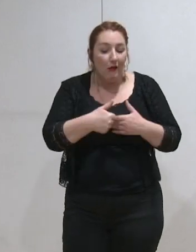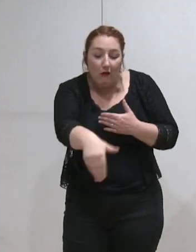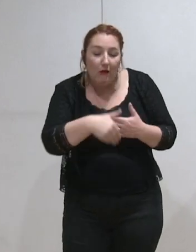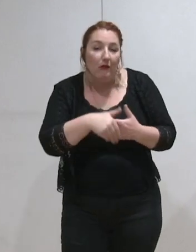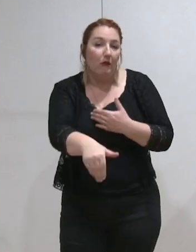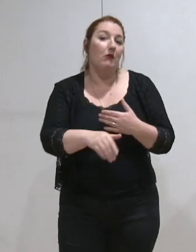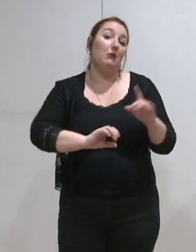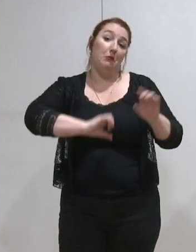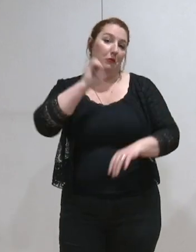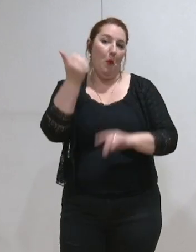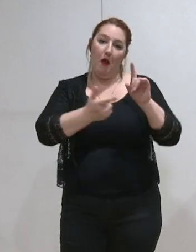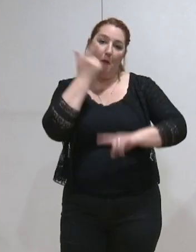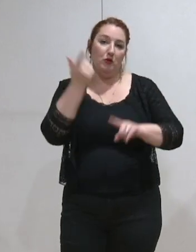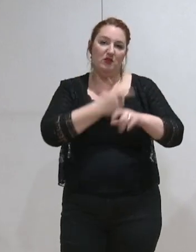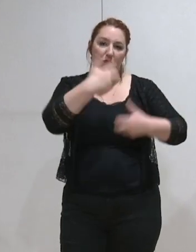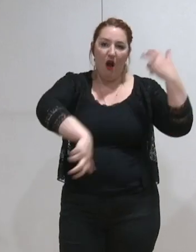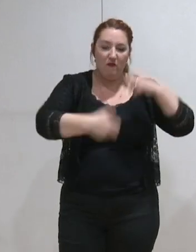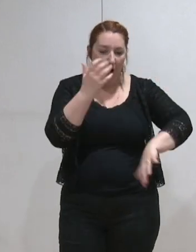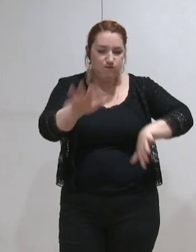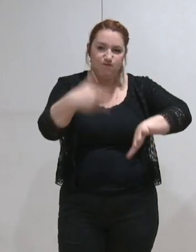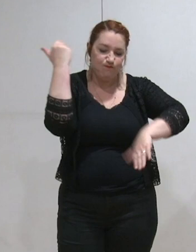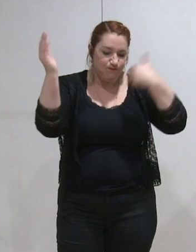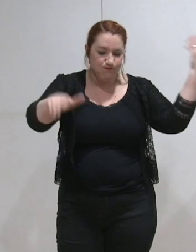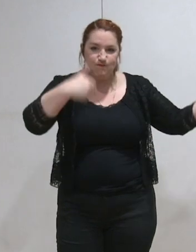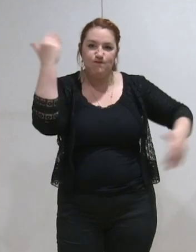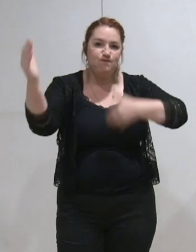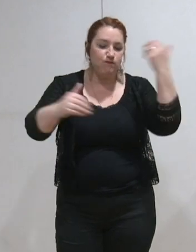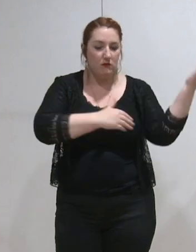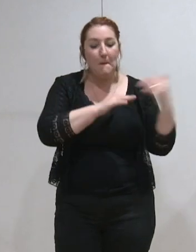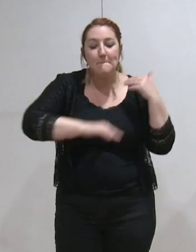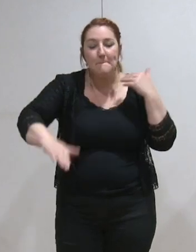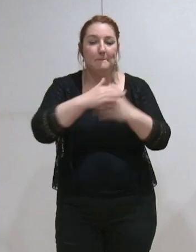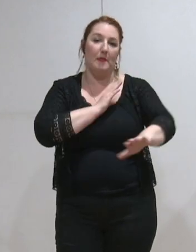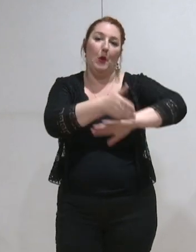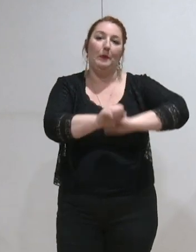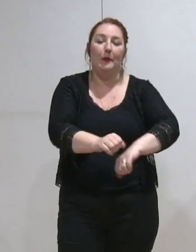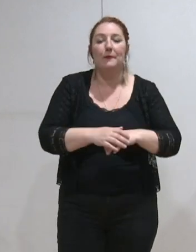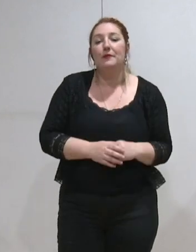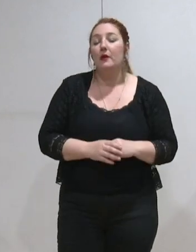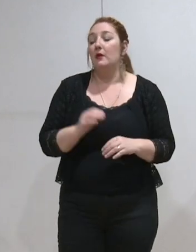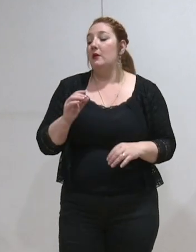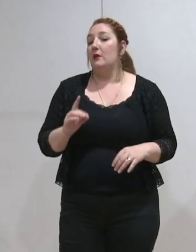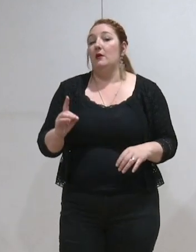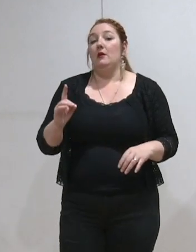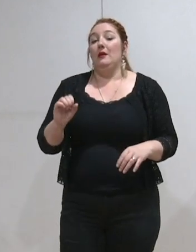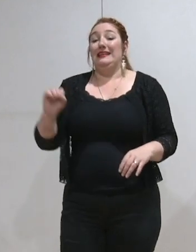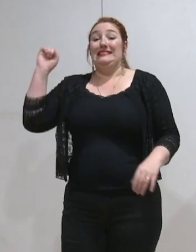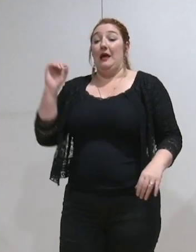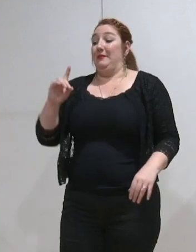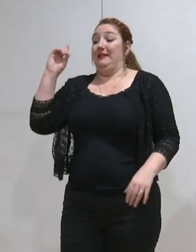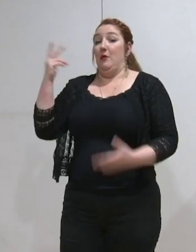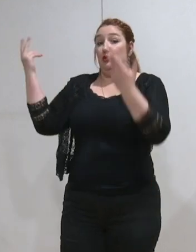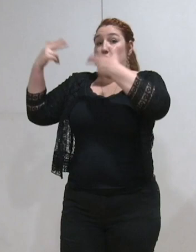nous aurons déblayé l'ensemble des gravass enfin dès la nuit du samedi au dimanche du matériel a été